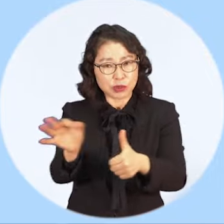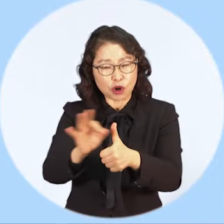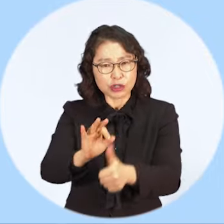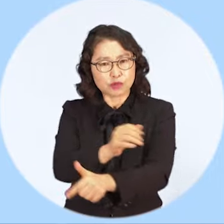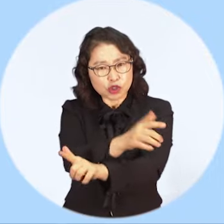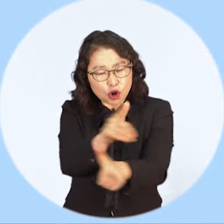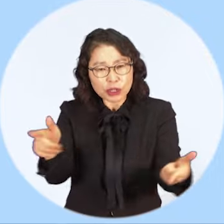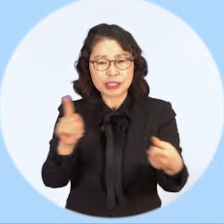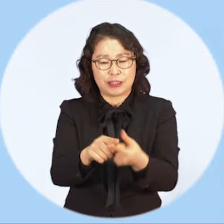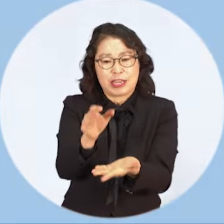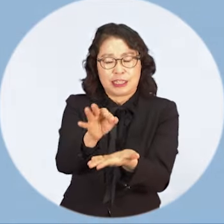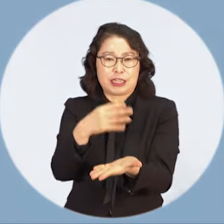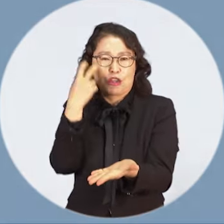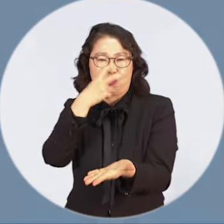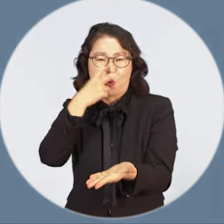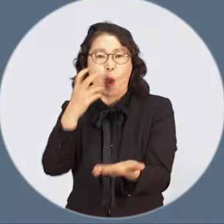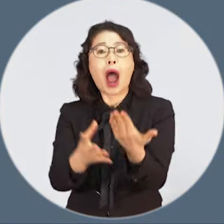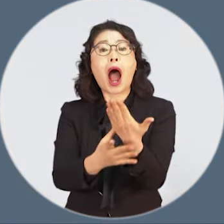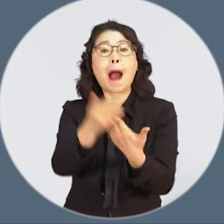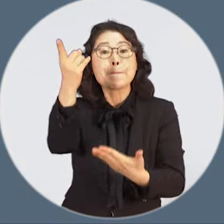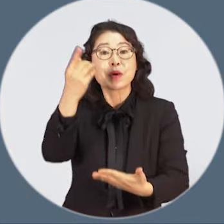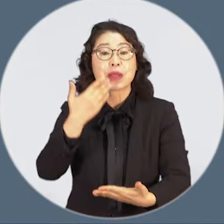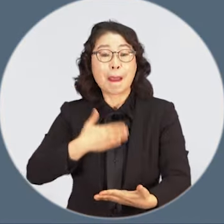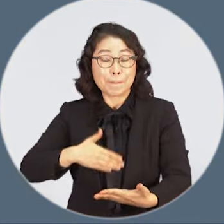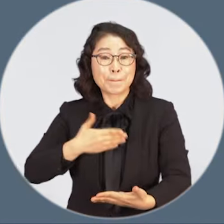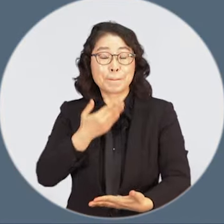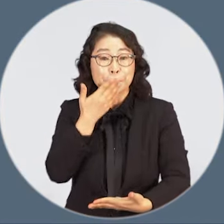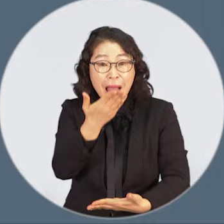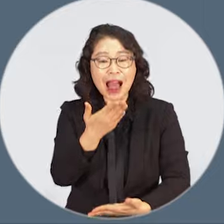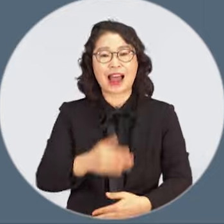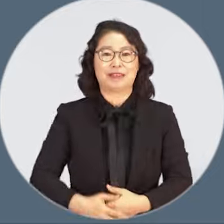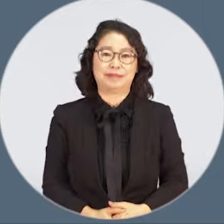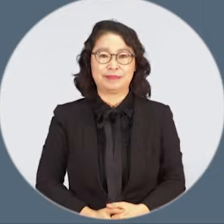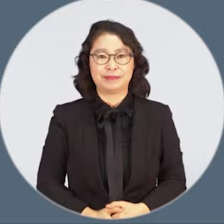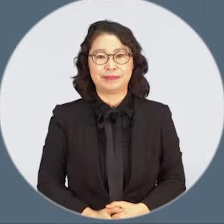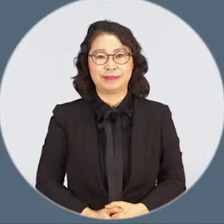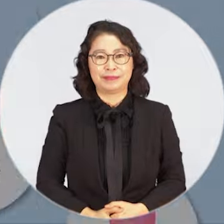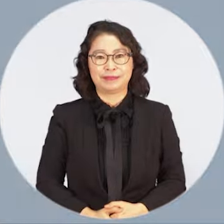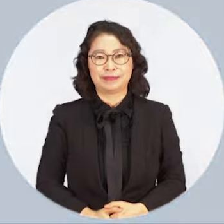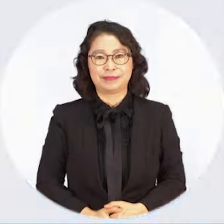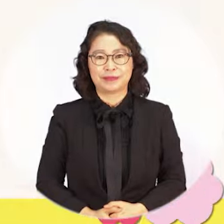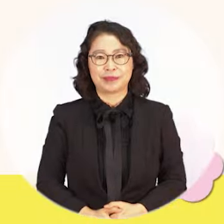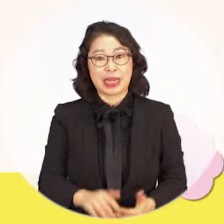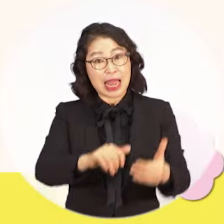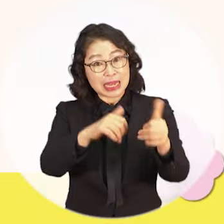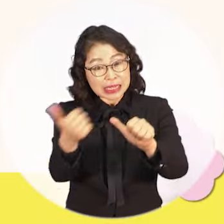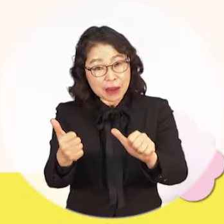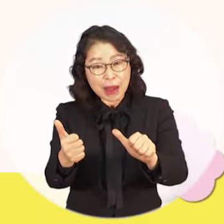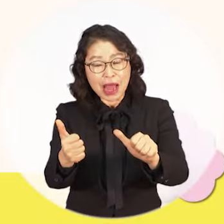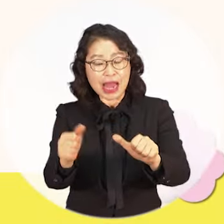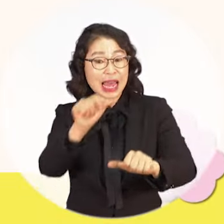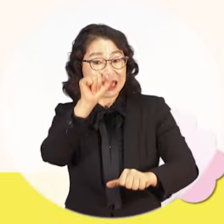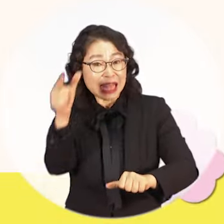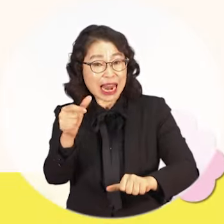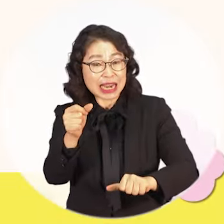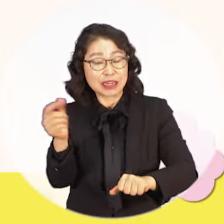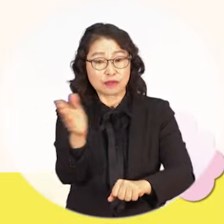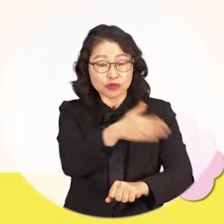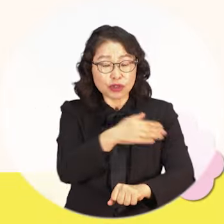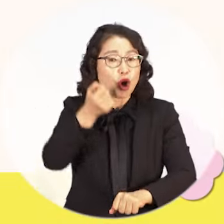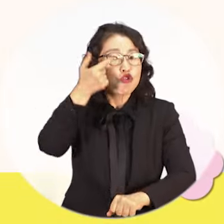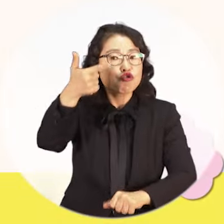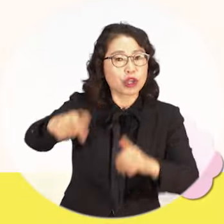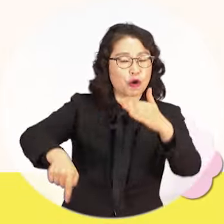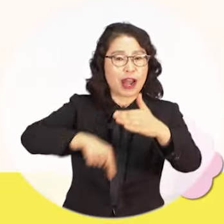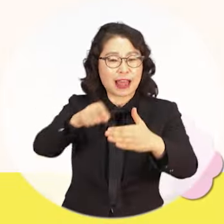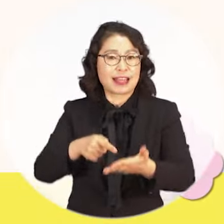세금, 연금 등 재산조회를 한 번에 알아볼 수 있는 서비스입니다. 사망일이 속한 달의